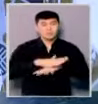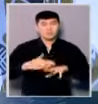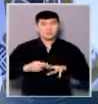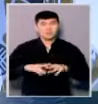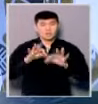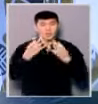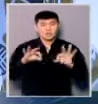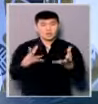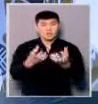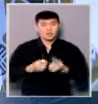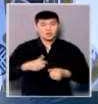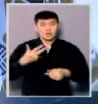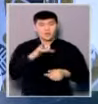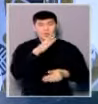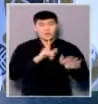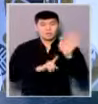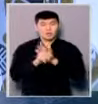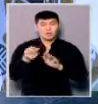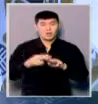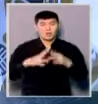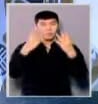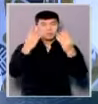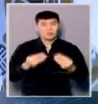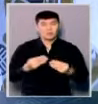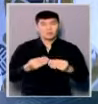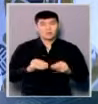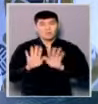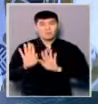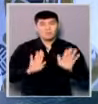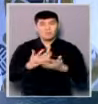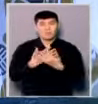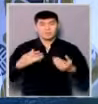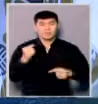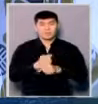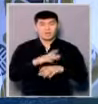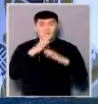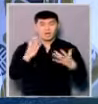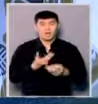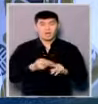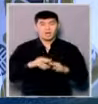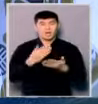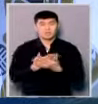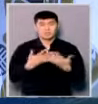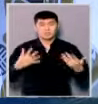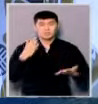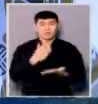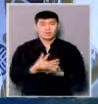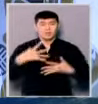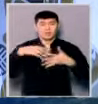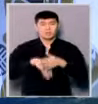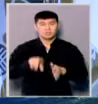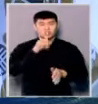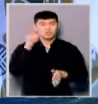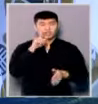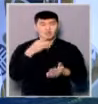Еліміздің тәуелсіздік алған уақытынан бастап осы музейімізде жәдігерлеріміздің сақталған біраз түрлері бар. Осы